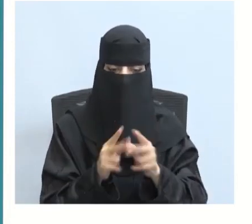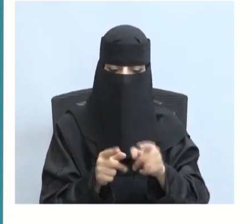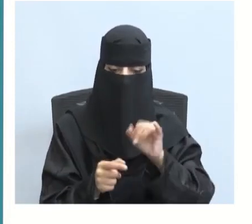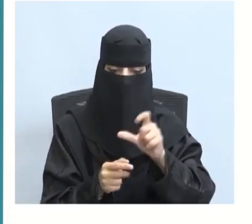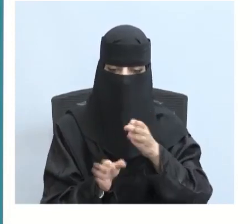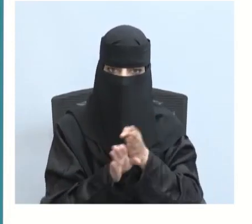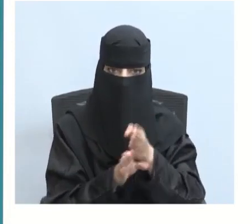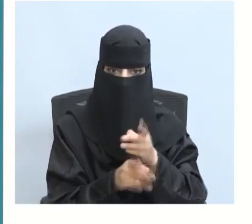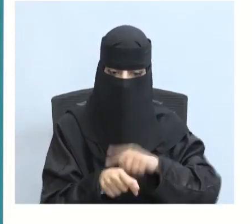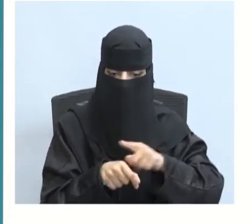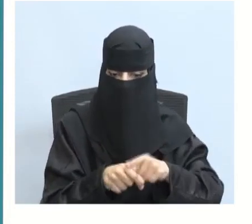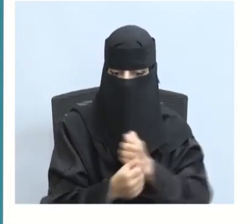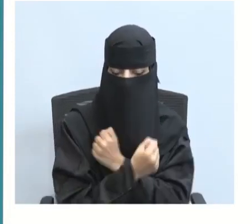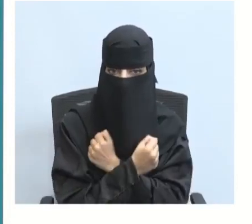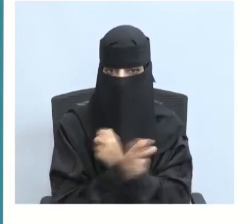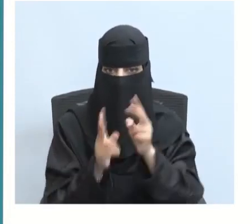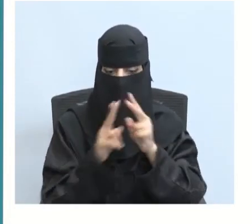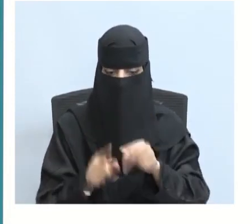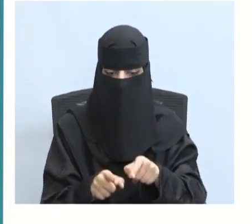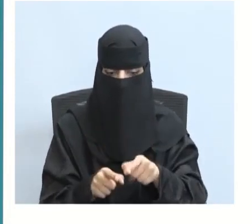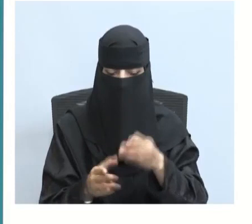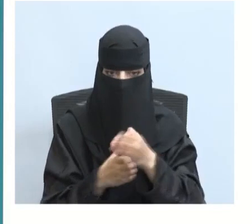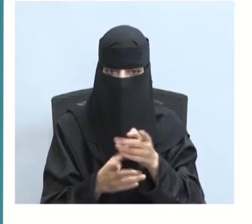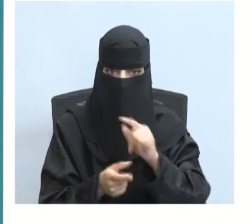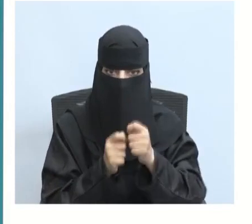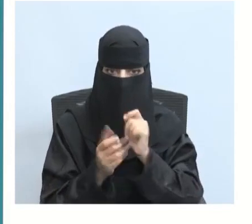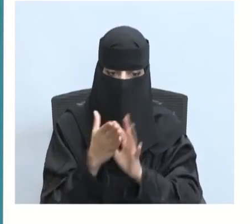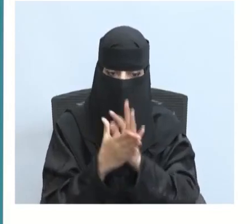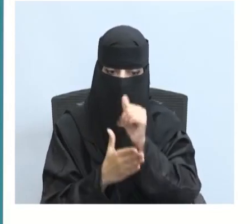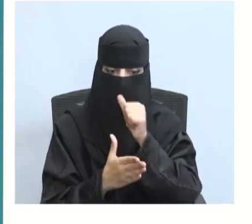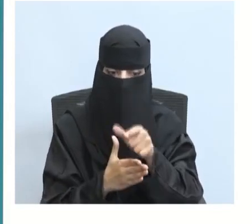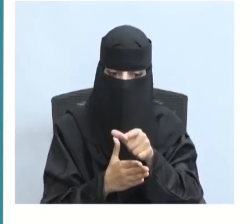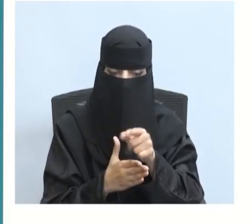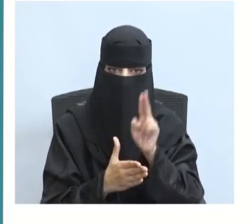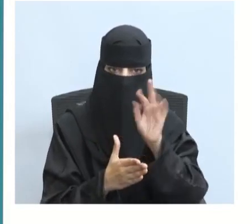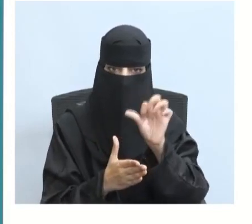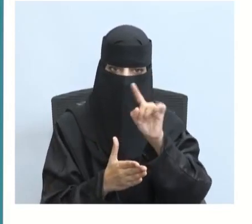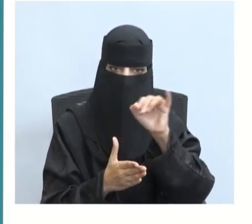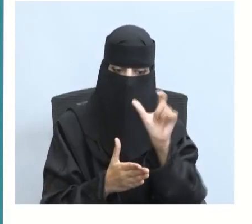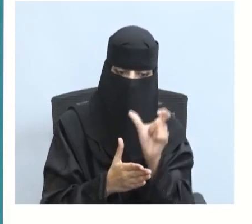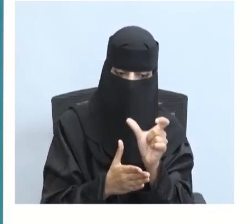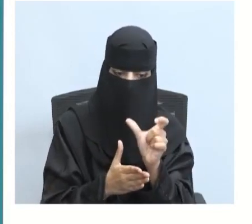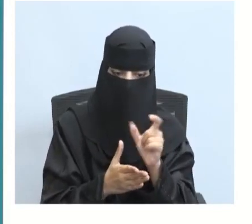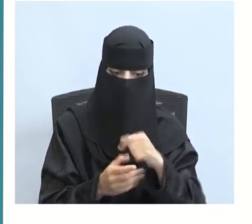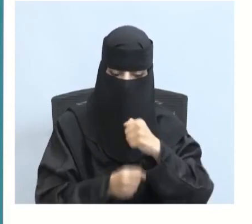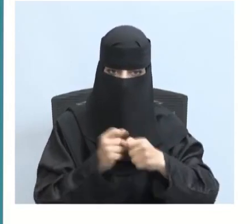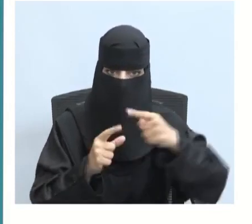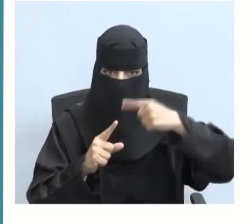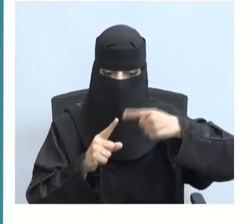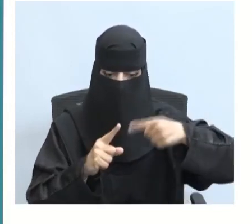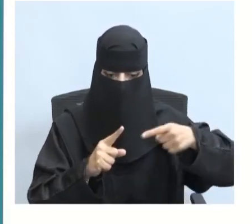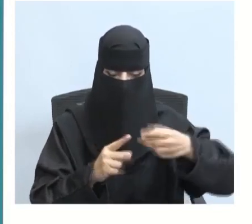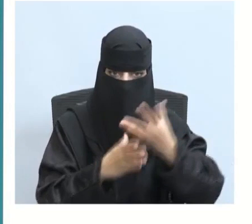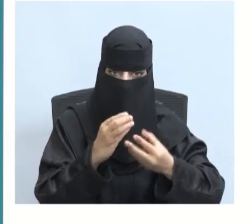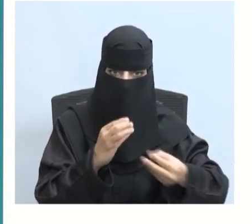من مصادرها الى طاقه كهربائيه حيث يدير البخار توربين ليدير التوربين